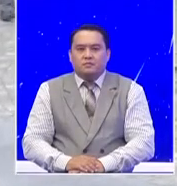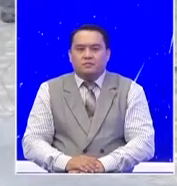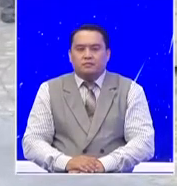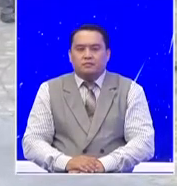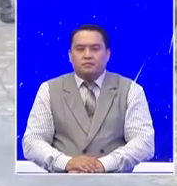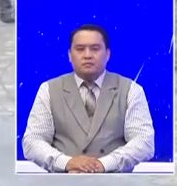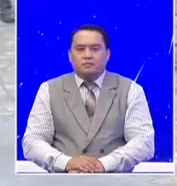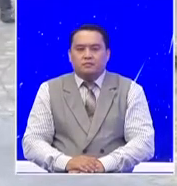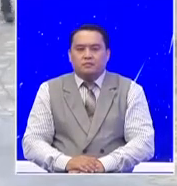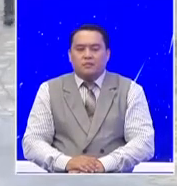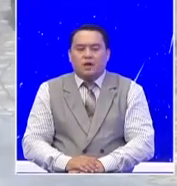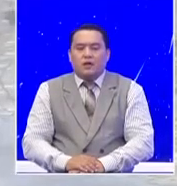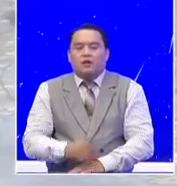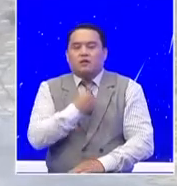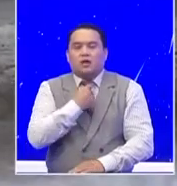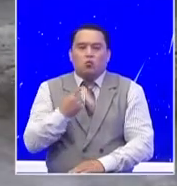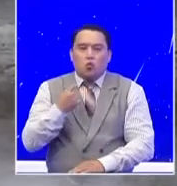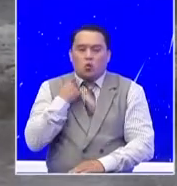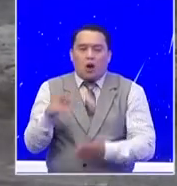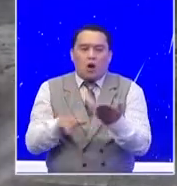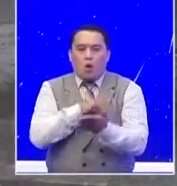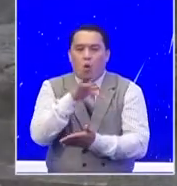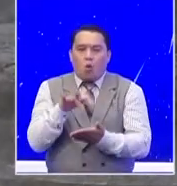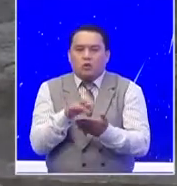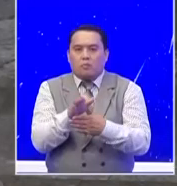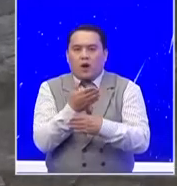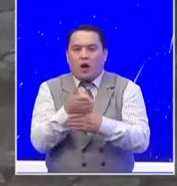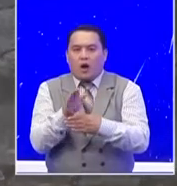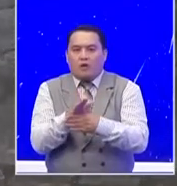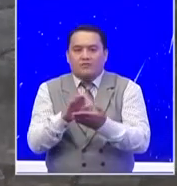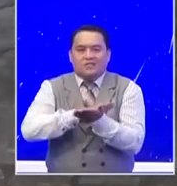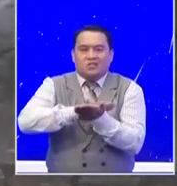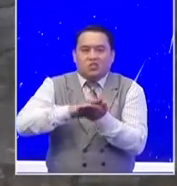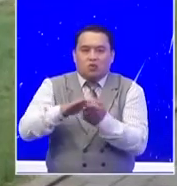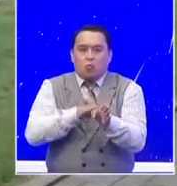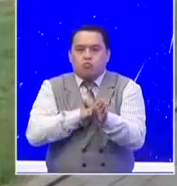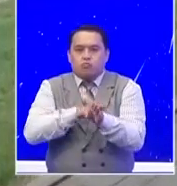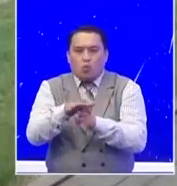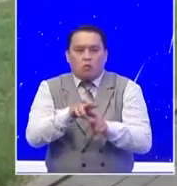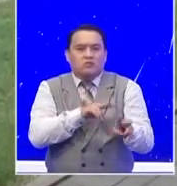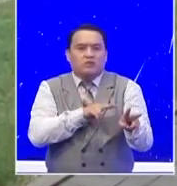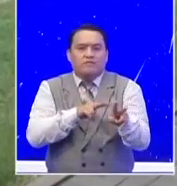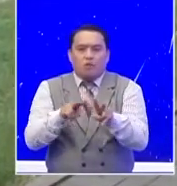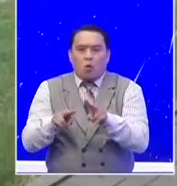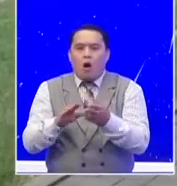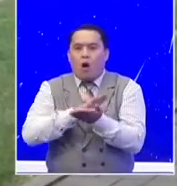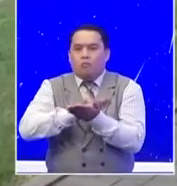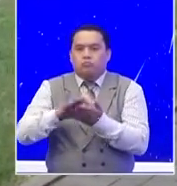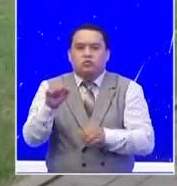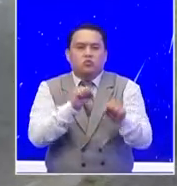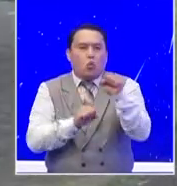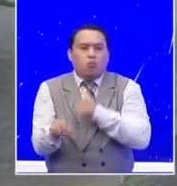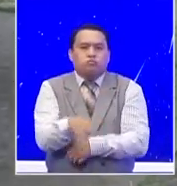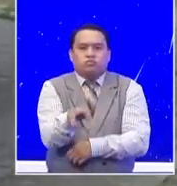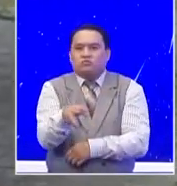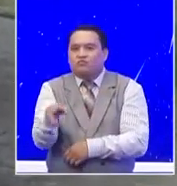Поделив Талдыкурган на секторы, власти областного центра контролируют проведение дезинфекционных работ. Под прицел ежедневной санобработки попадают